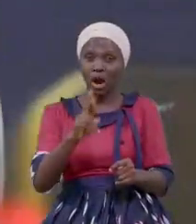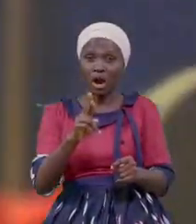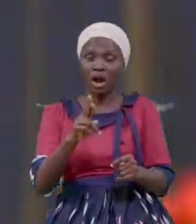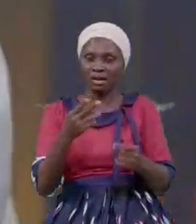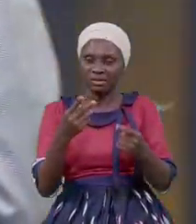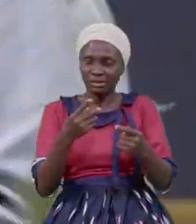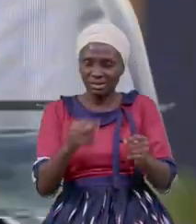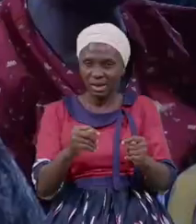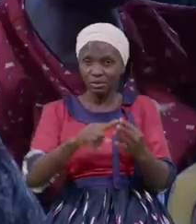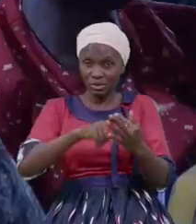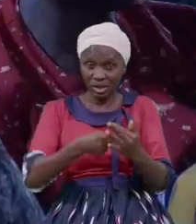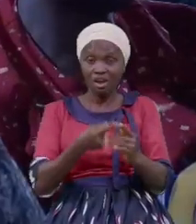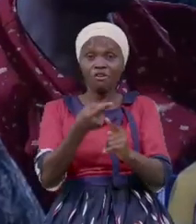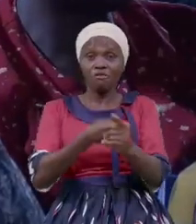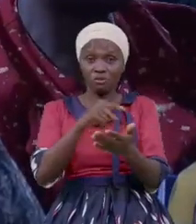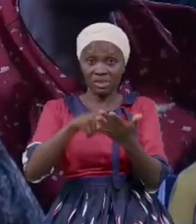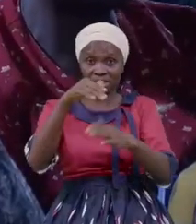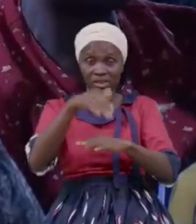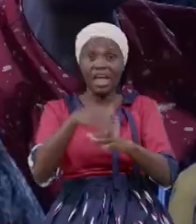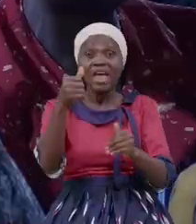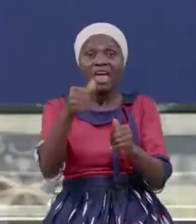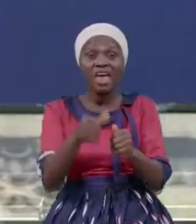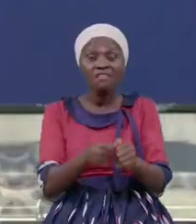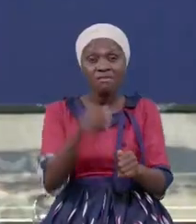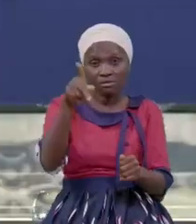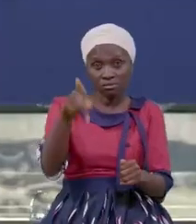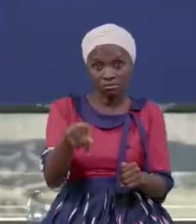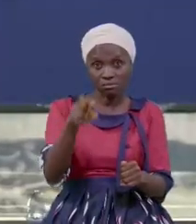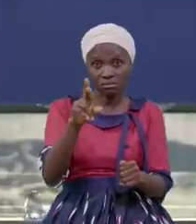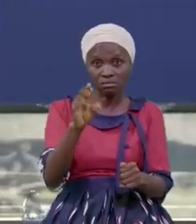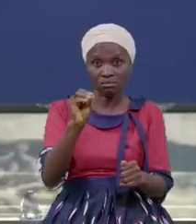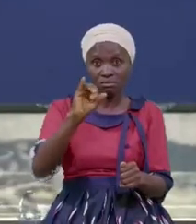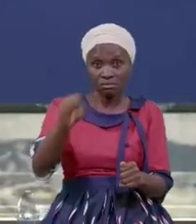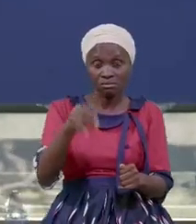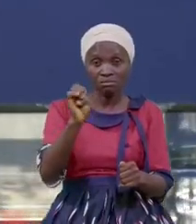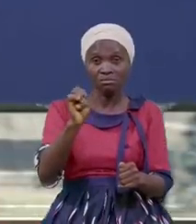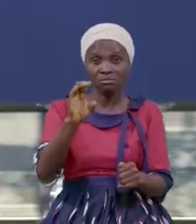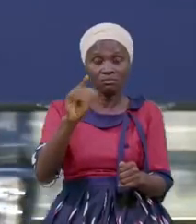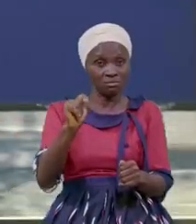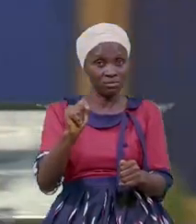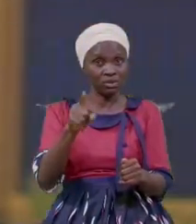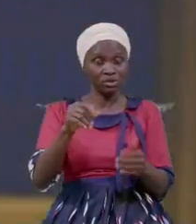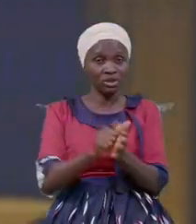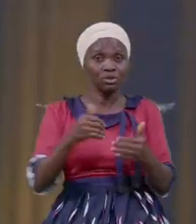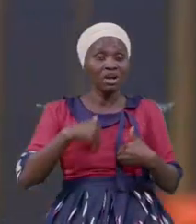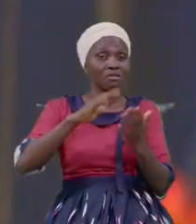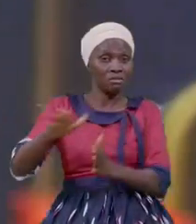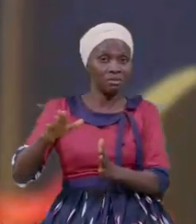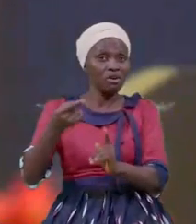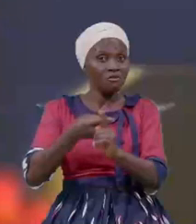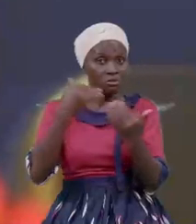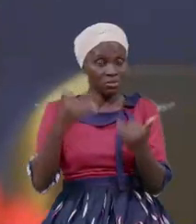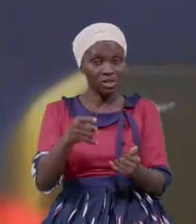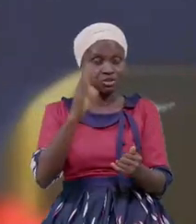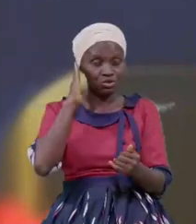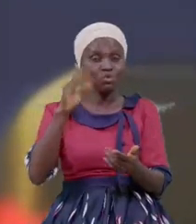tu vas reprendre cela il y a TR j'ai trois questions que je pose premièrement question numéro